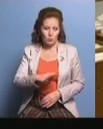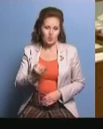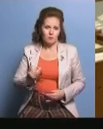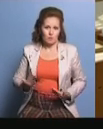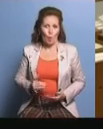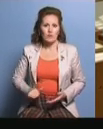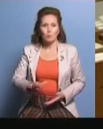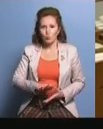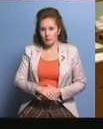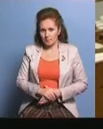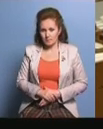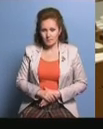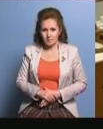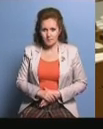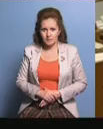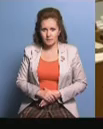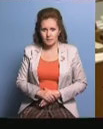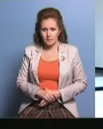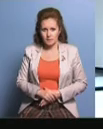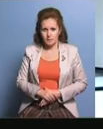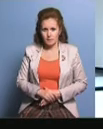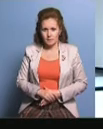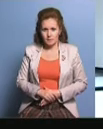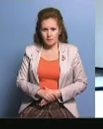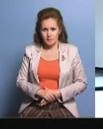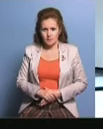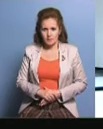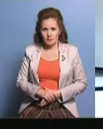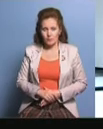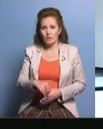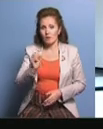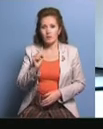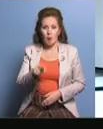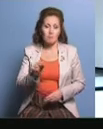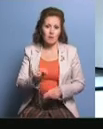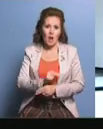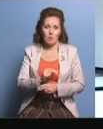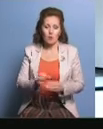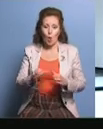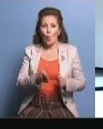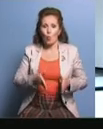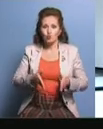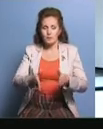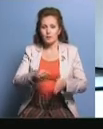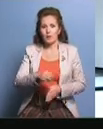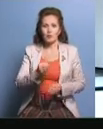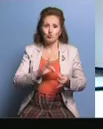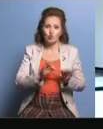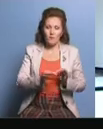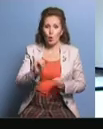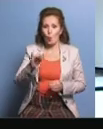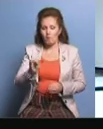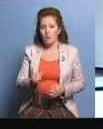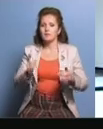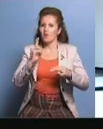Оксана Худякова, Максим Кузнецов, телеканал «Моя Удмуртия». Капитальный ремонт участка трассы Ижевск-Ува завершился в срок.